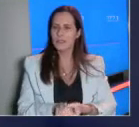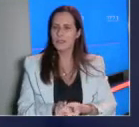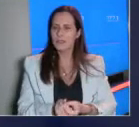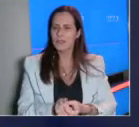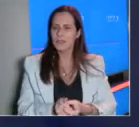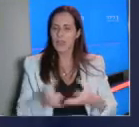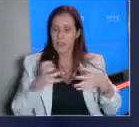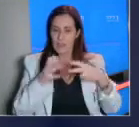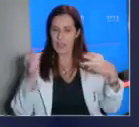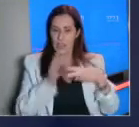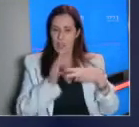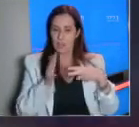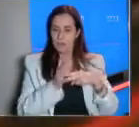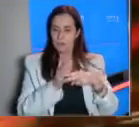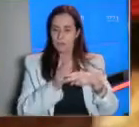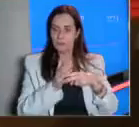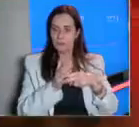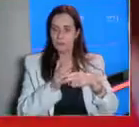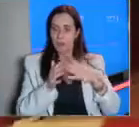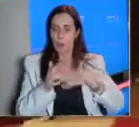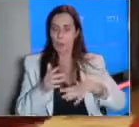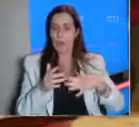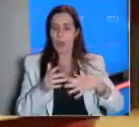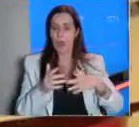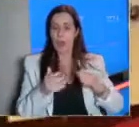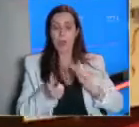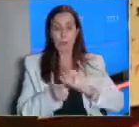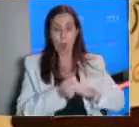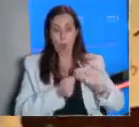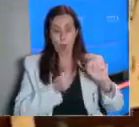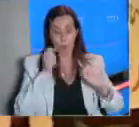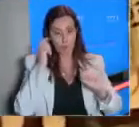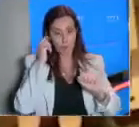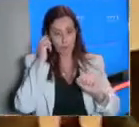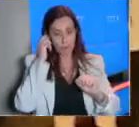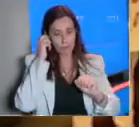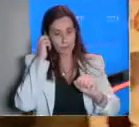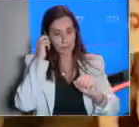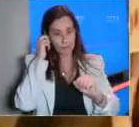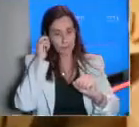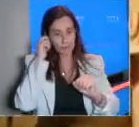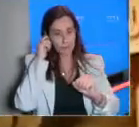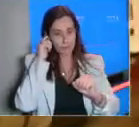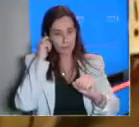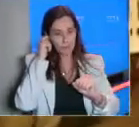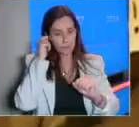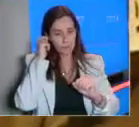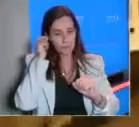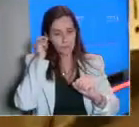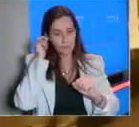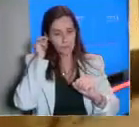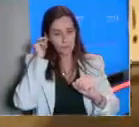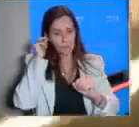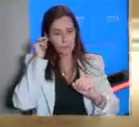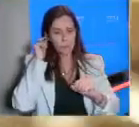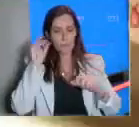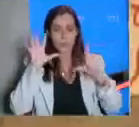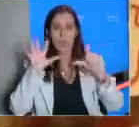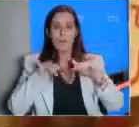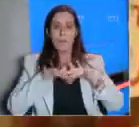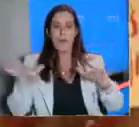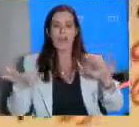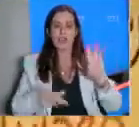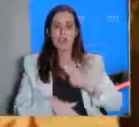תראה, רשות החשמל עומדת למחוק, על פי חוות הדעת שהיא הגישה, כ-7